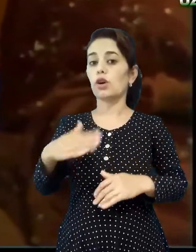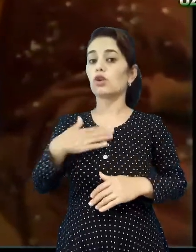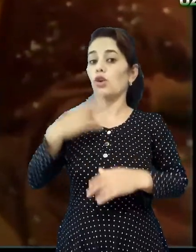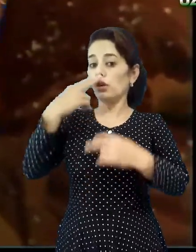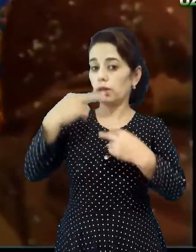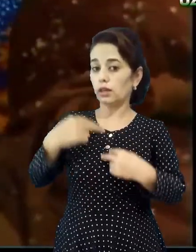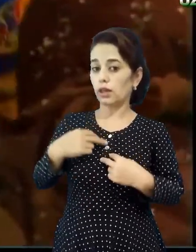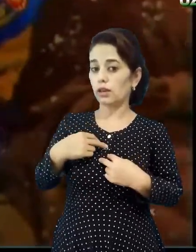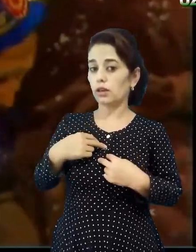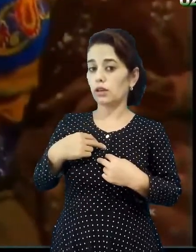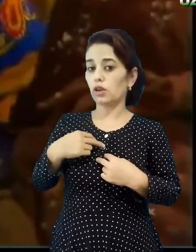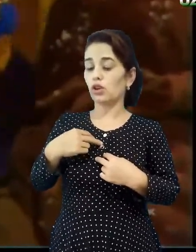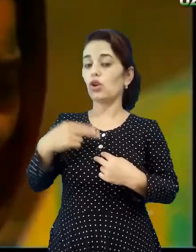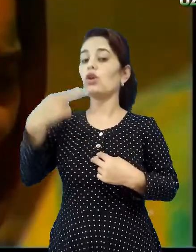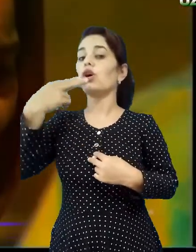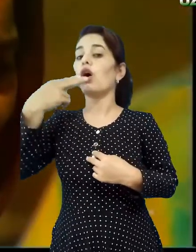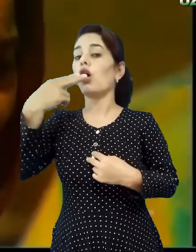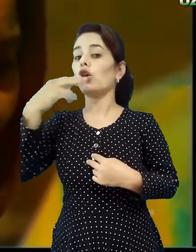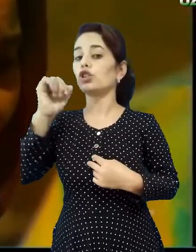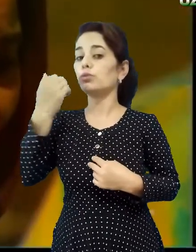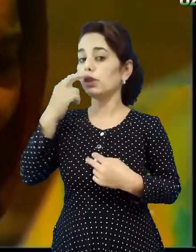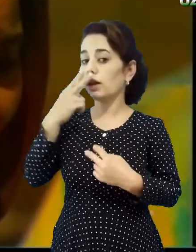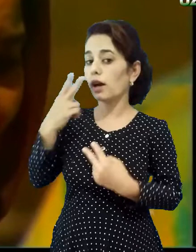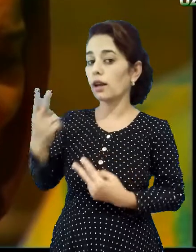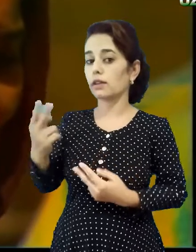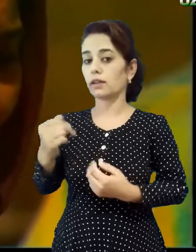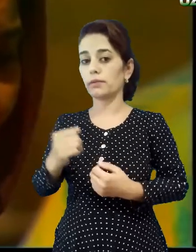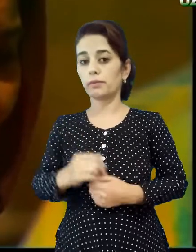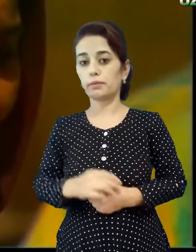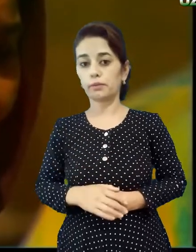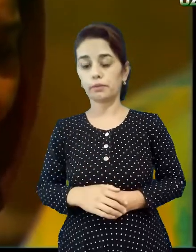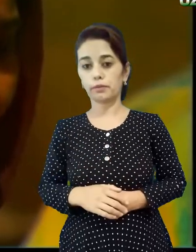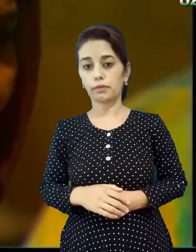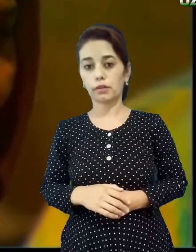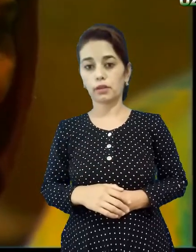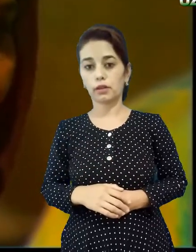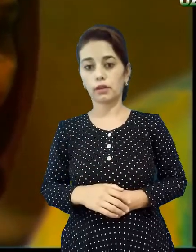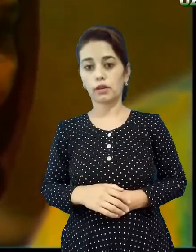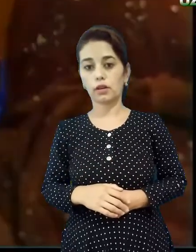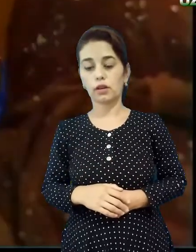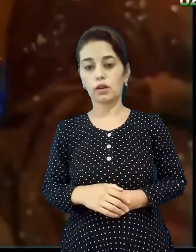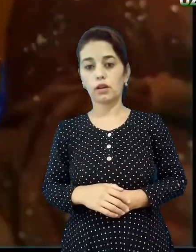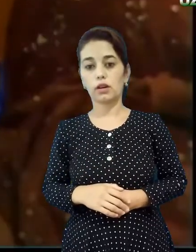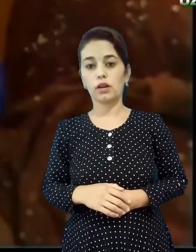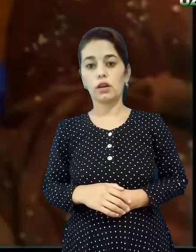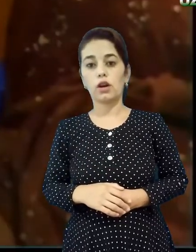talmovsiranib, goh menga, goh hoji buviga qarardi.